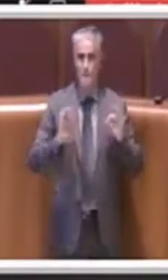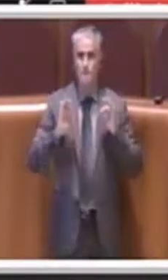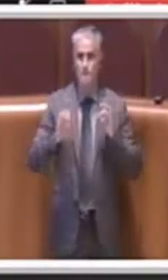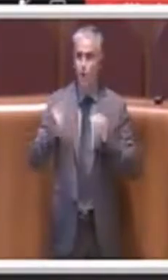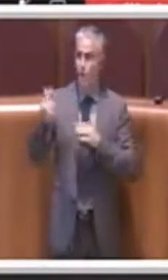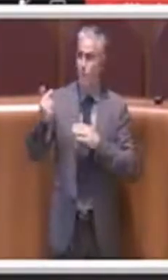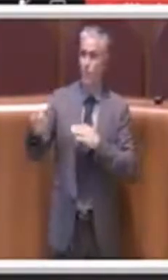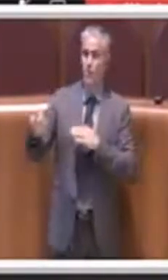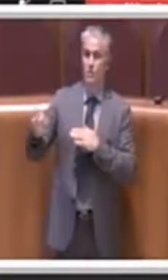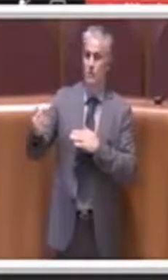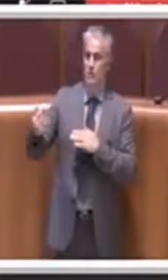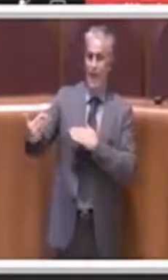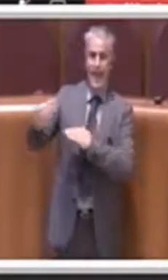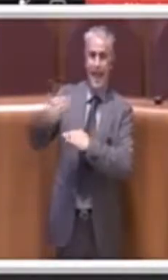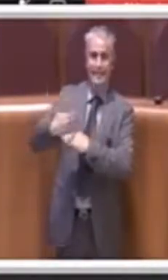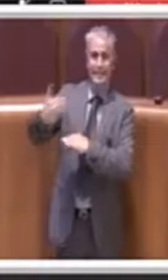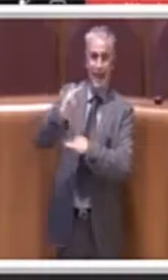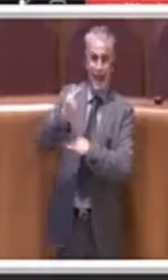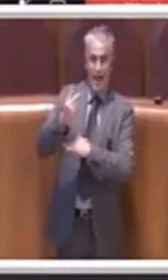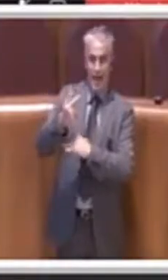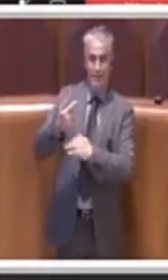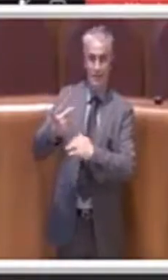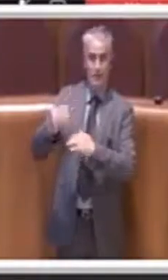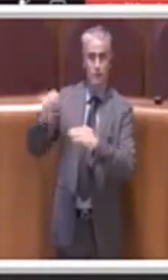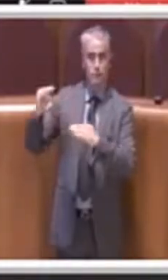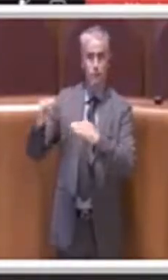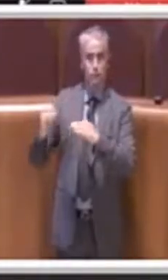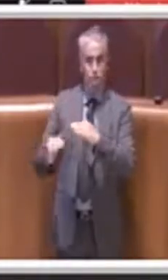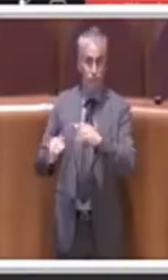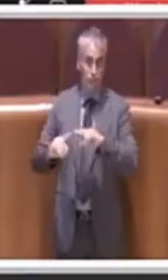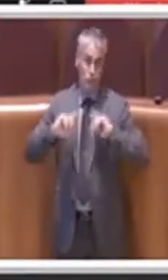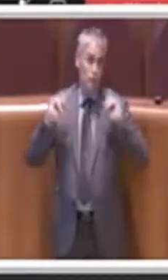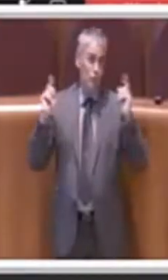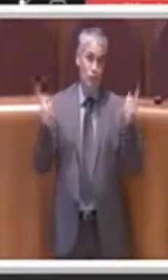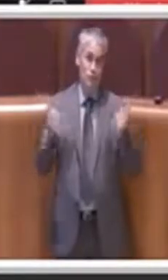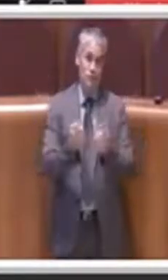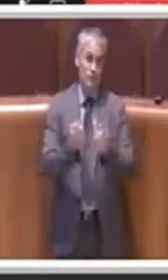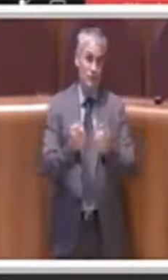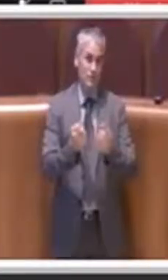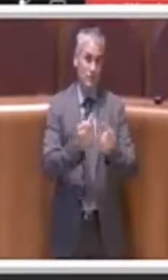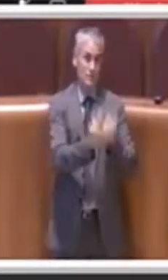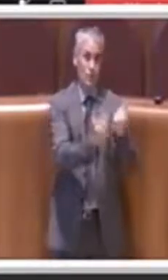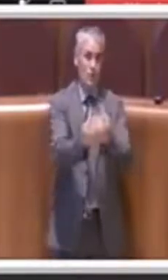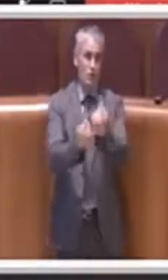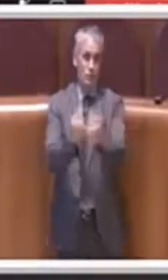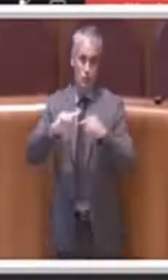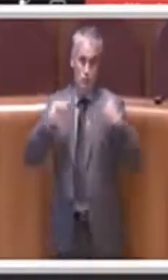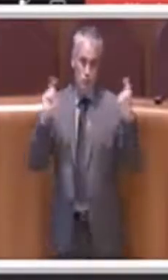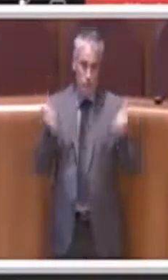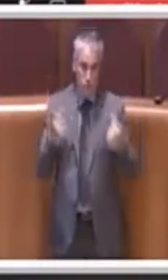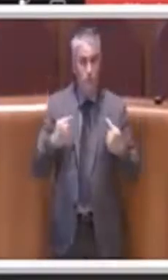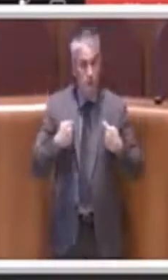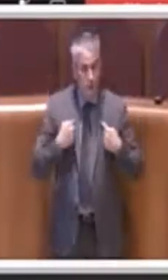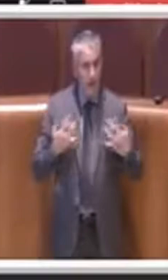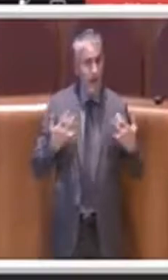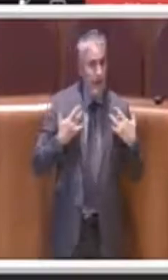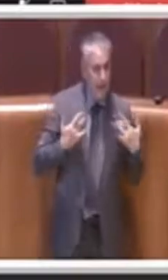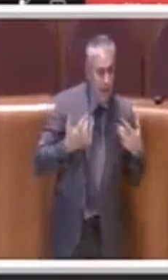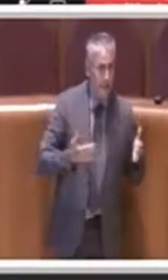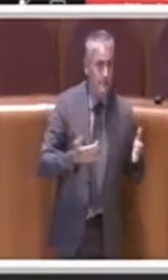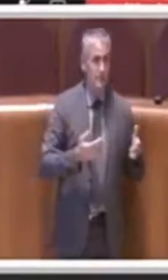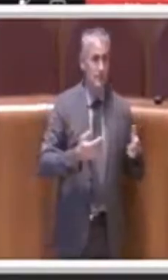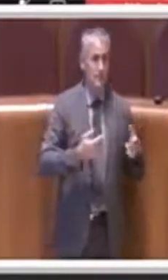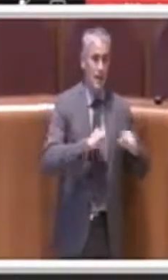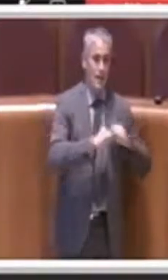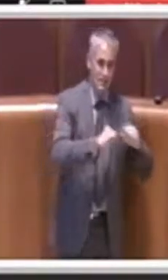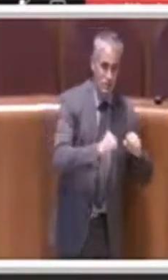entrate è una questione che hanno subito tutti gli enti locali e su questo io voglio ringraziare anche l'amministrazione, gli uffici, ma